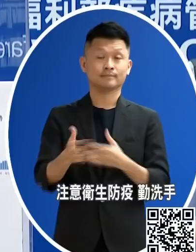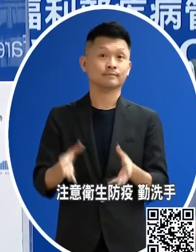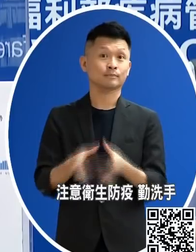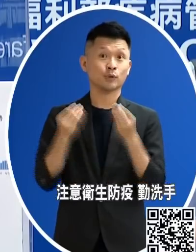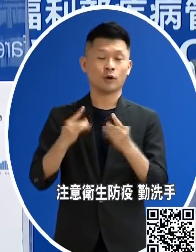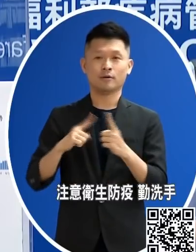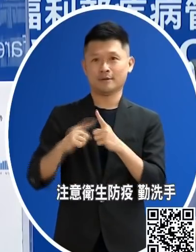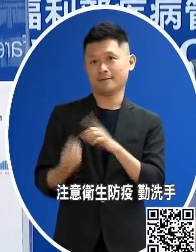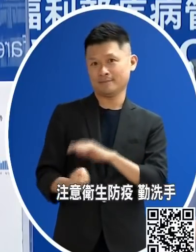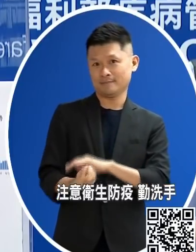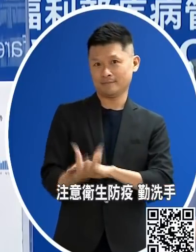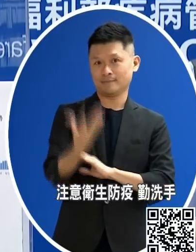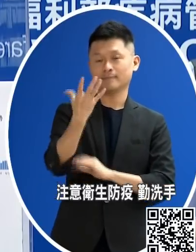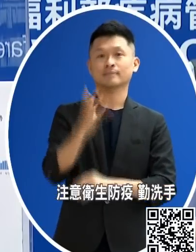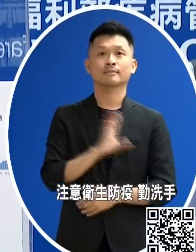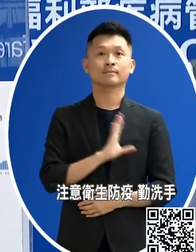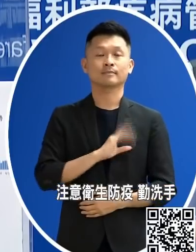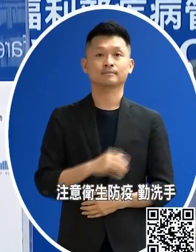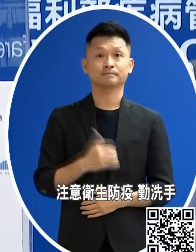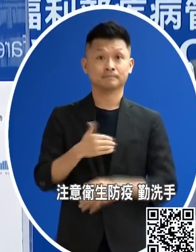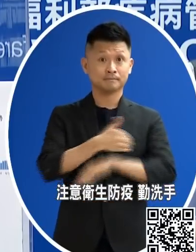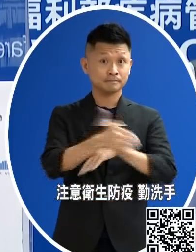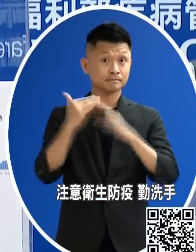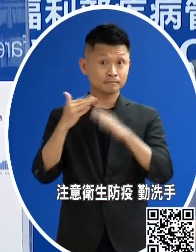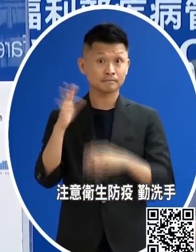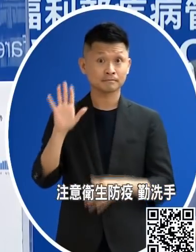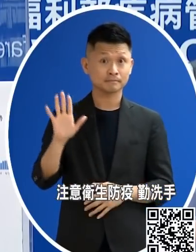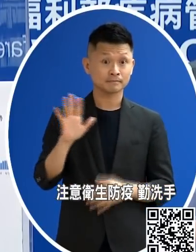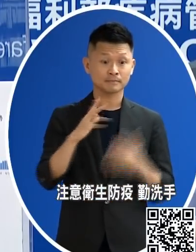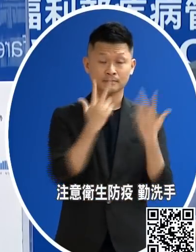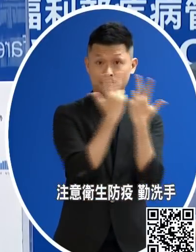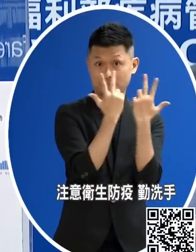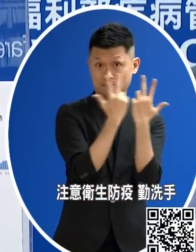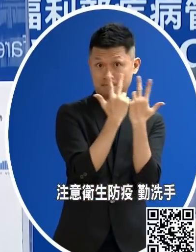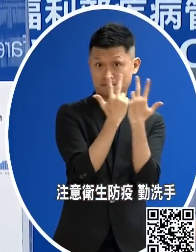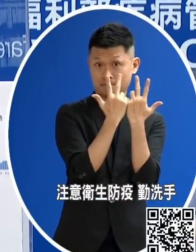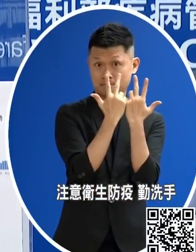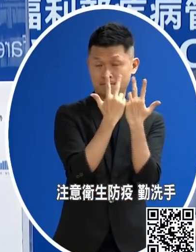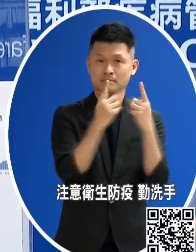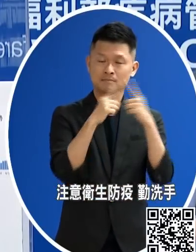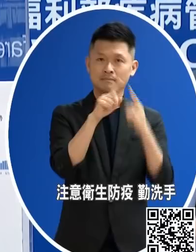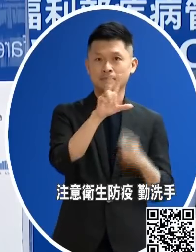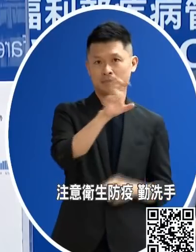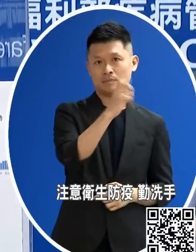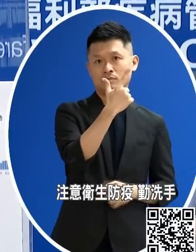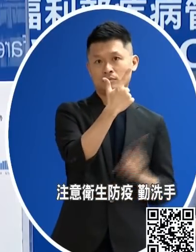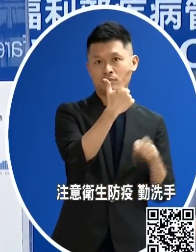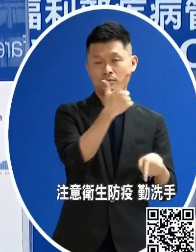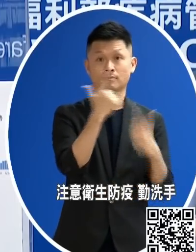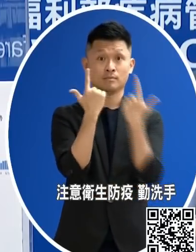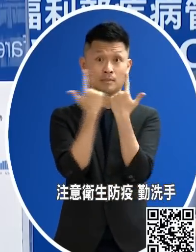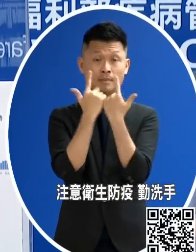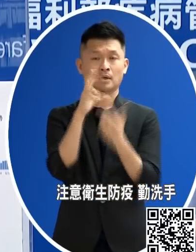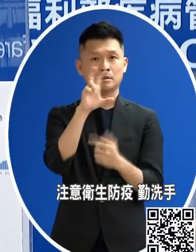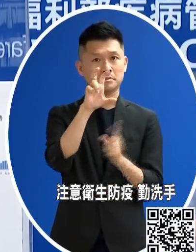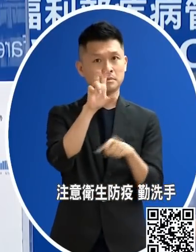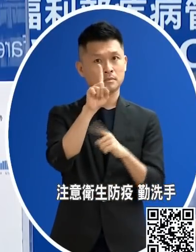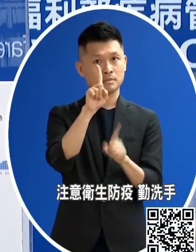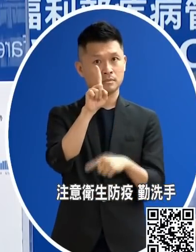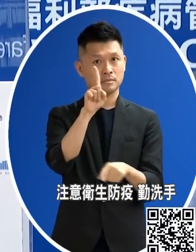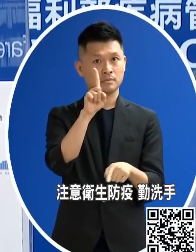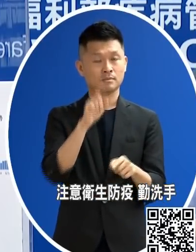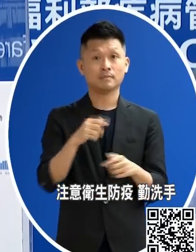加。那整个在县市别里面，那新北市大概76例，那台北市